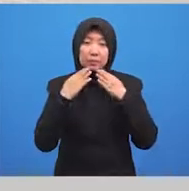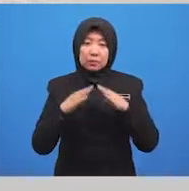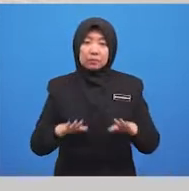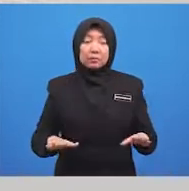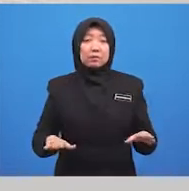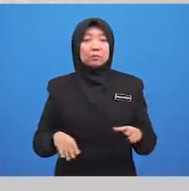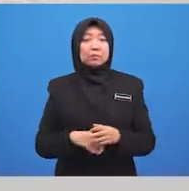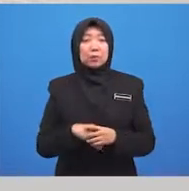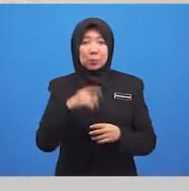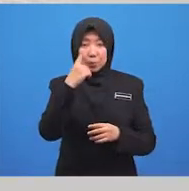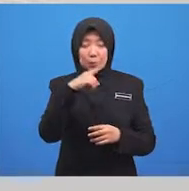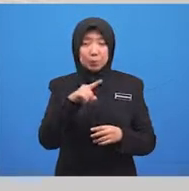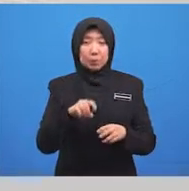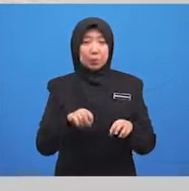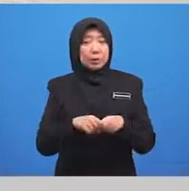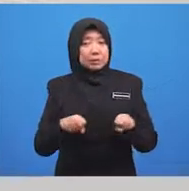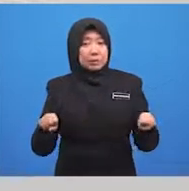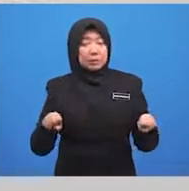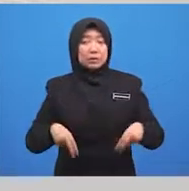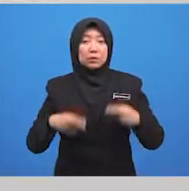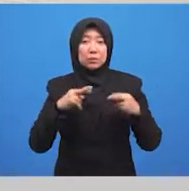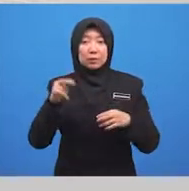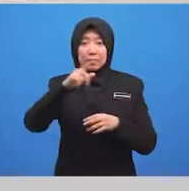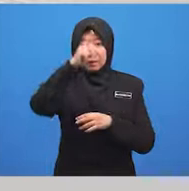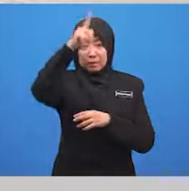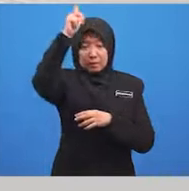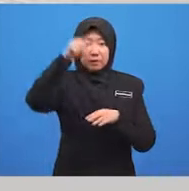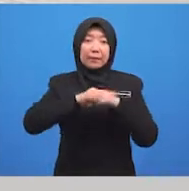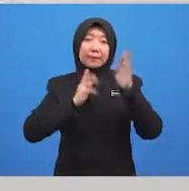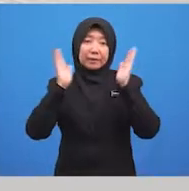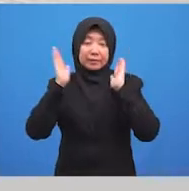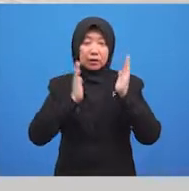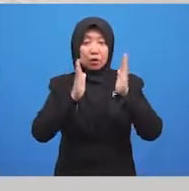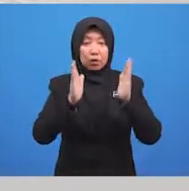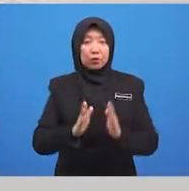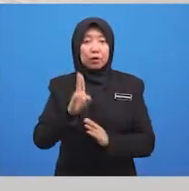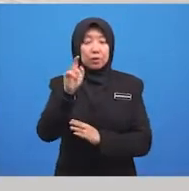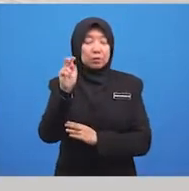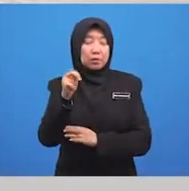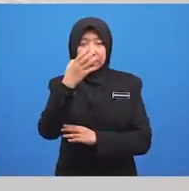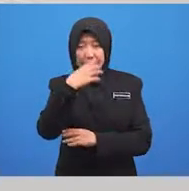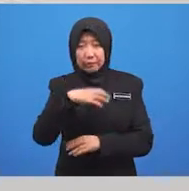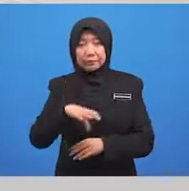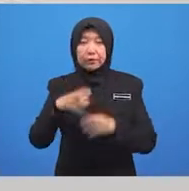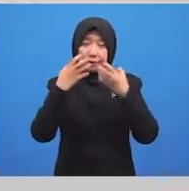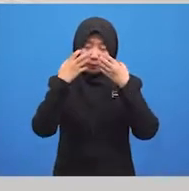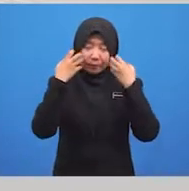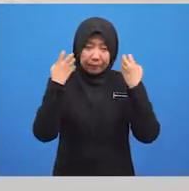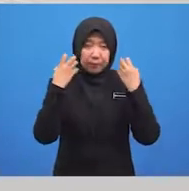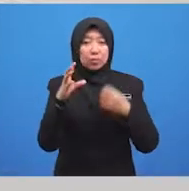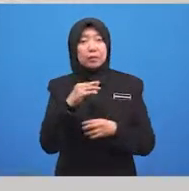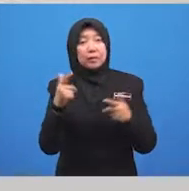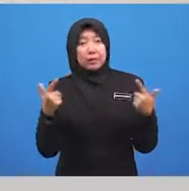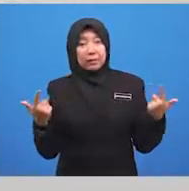kebanyakan spesies hidupan liar di Malaysia. Antaranya ialah orang utan, gajah, harimau dan